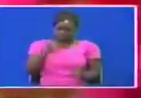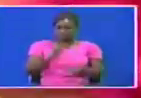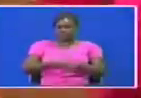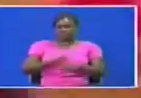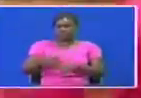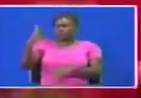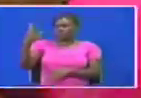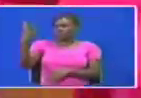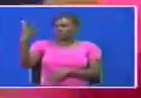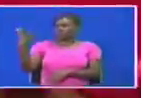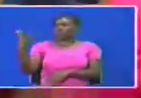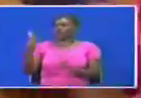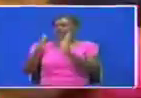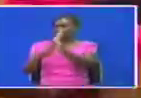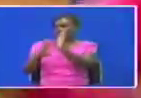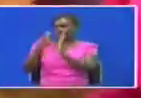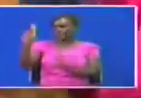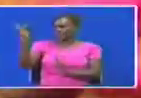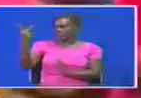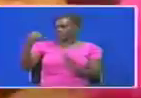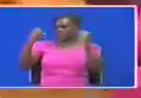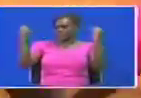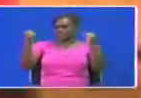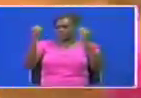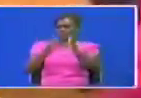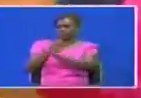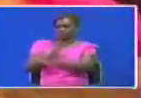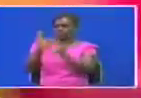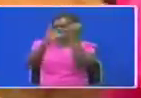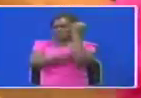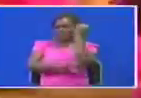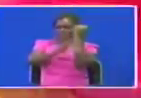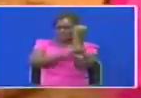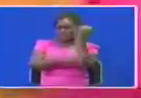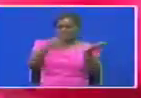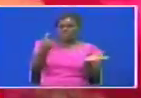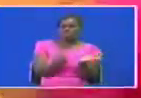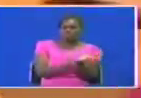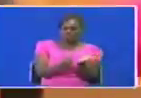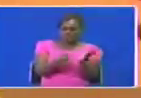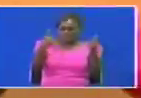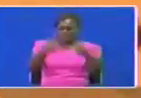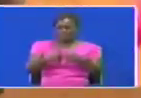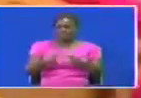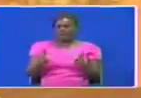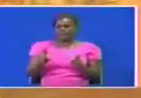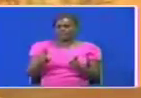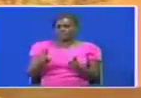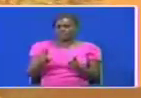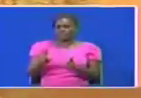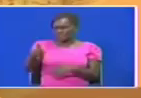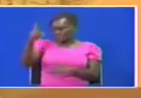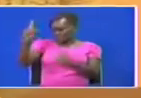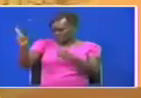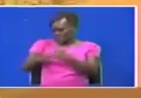Wanariadha 28 watawakilisha Kenya katika ubingwa wa mbio za nyika kwenye uwanja wa Kololo, Uganda, lakini kwa wana Keringet 6